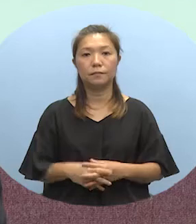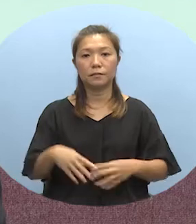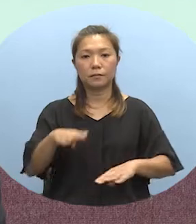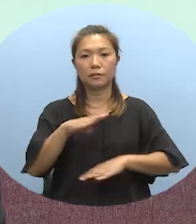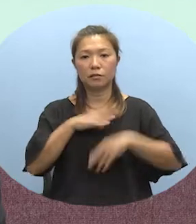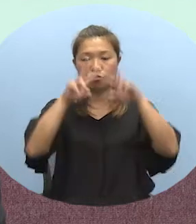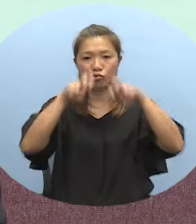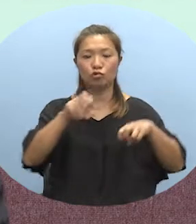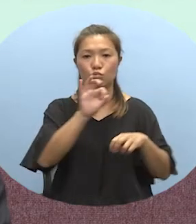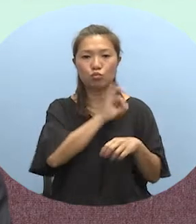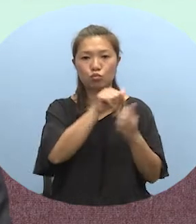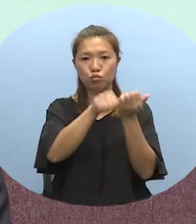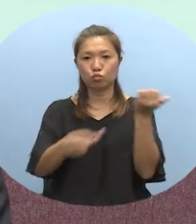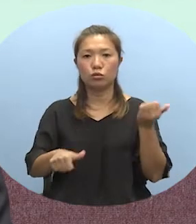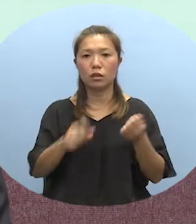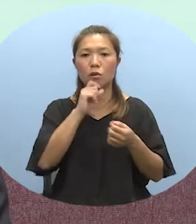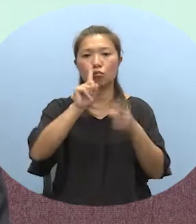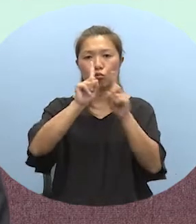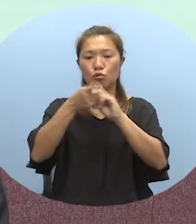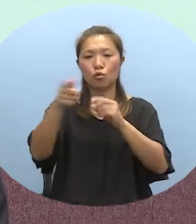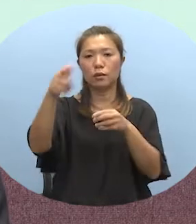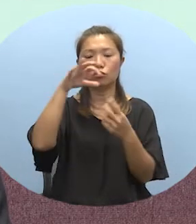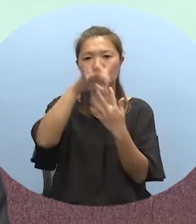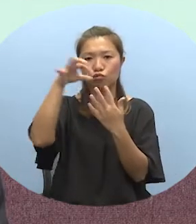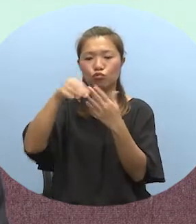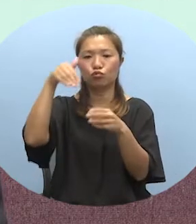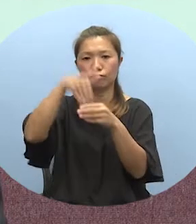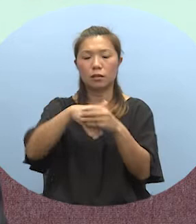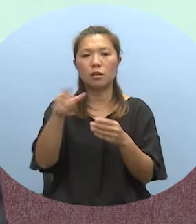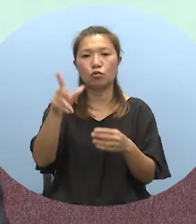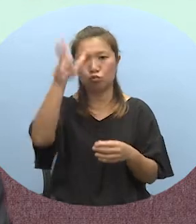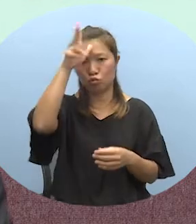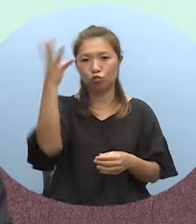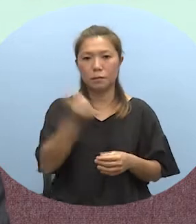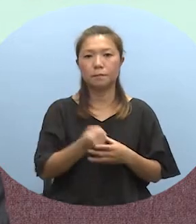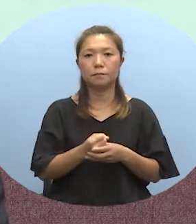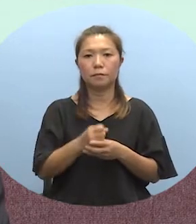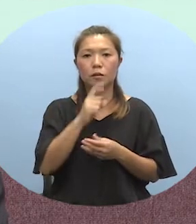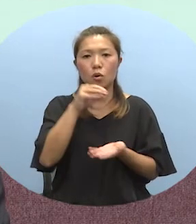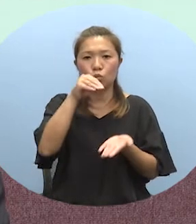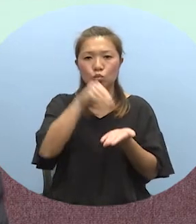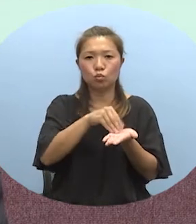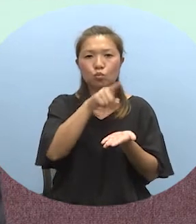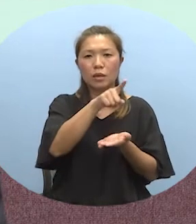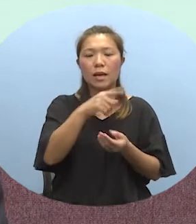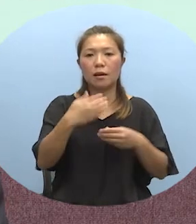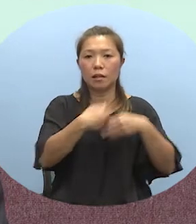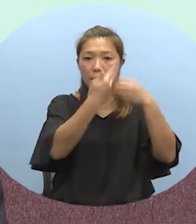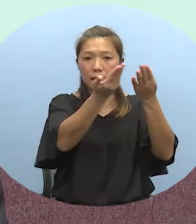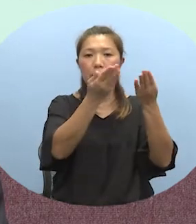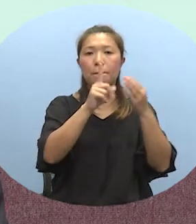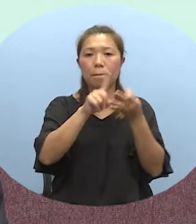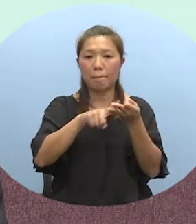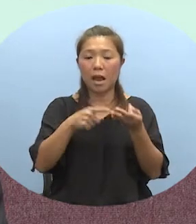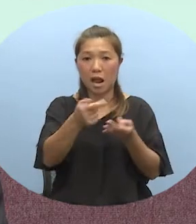資審會呢就即使佢成日代替咗個選舉主任去總的決定呢份提